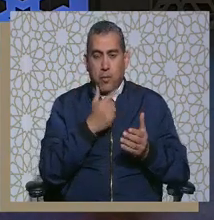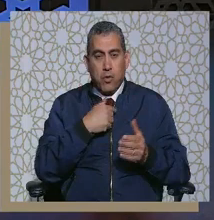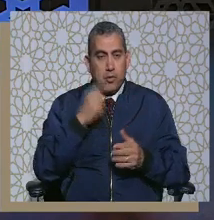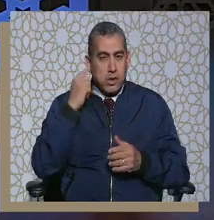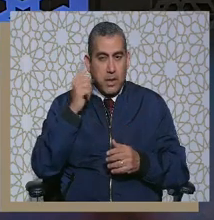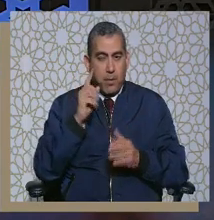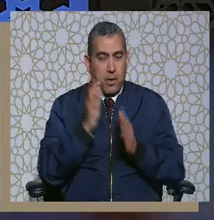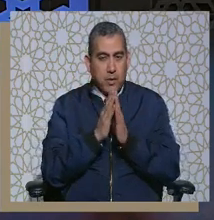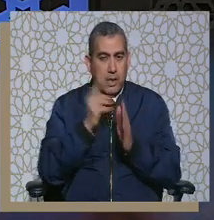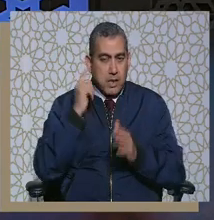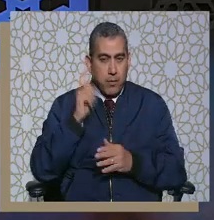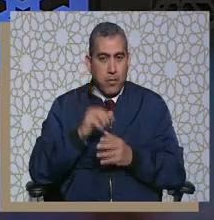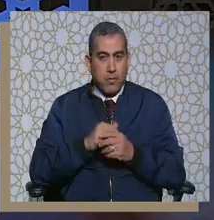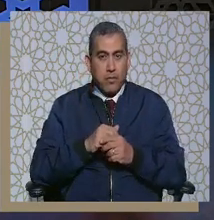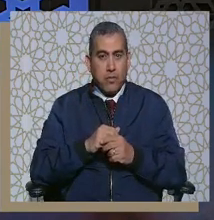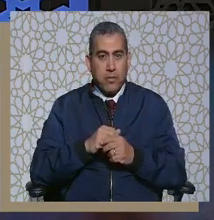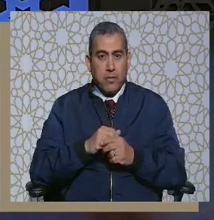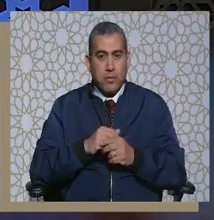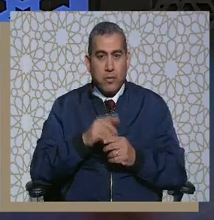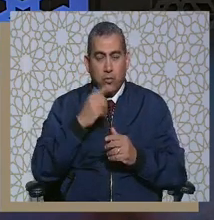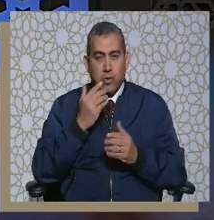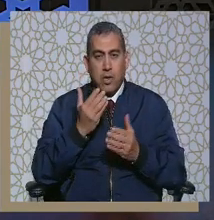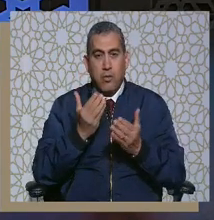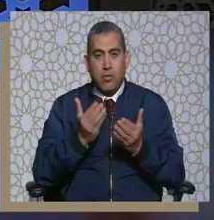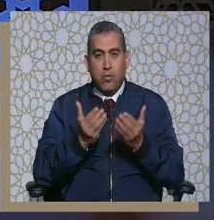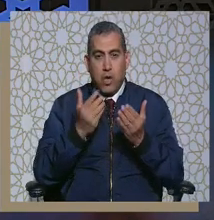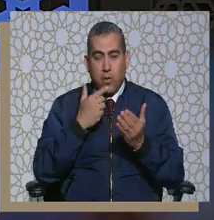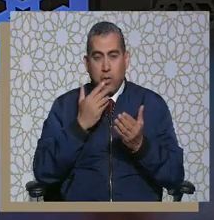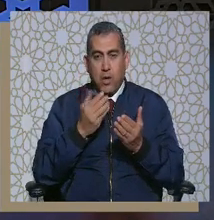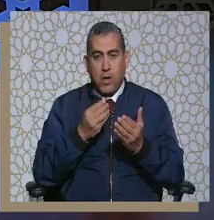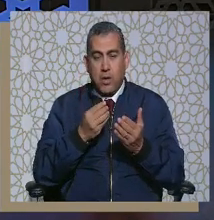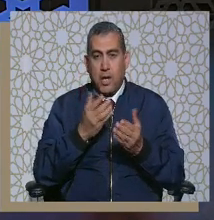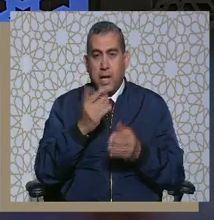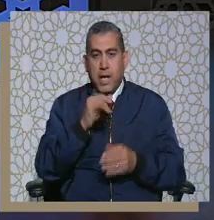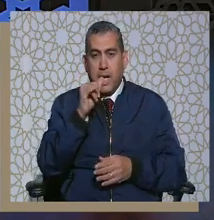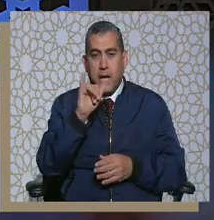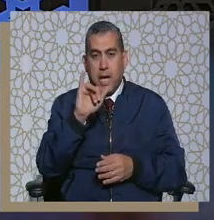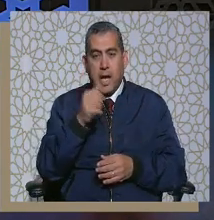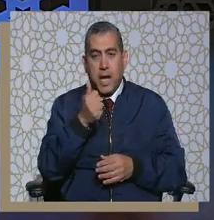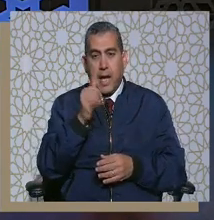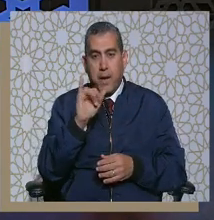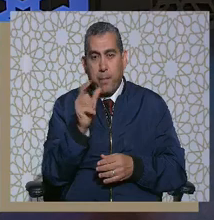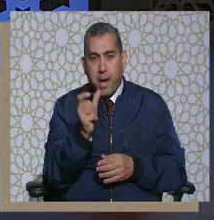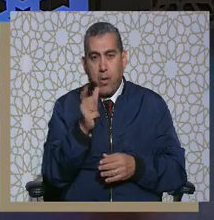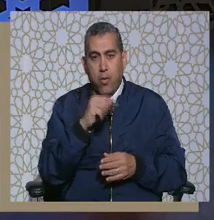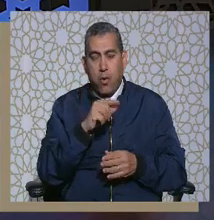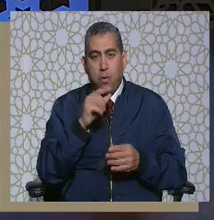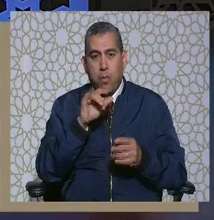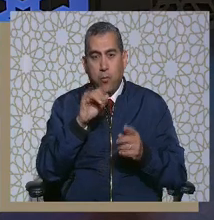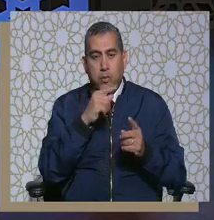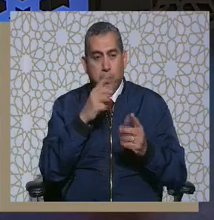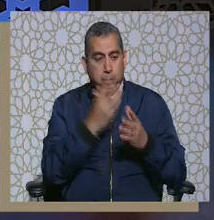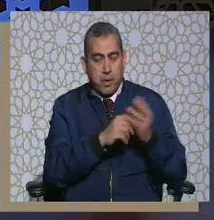كويس يا ام محمد يا ريت تدعي الاولاد يثبت ايمانهم قويهم في ايمانهم